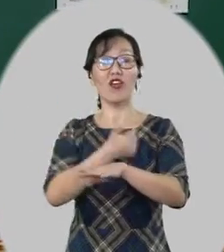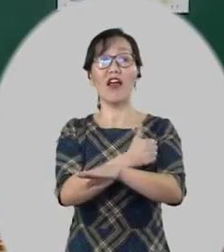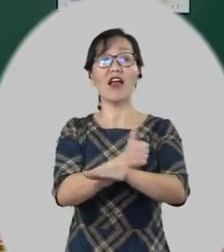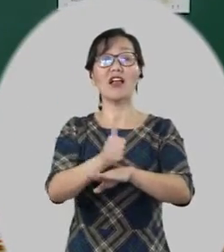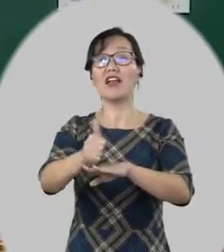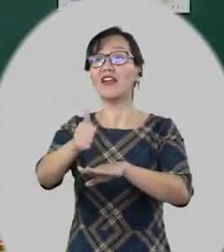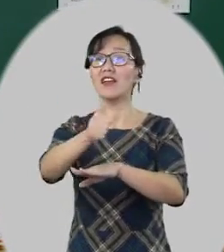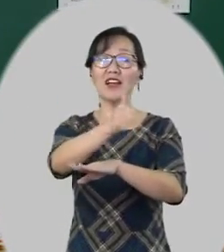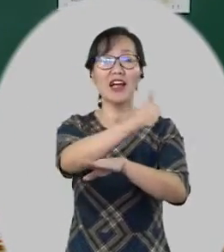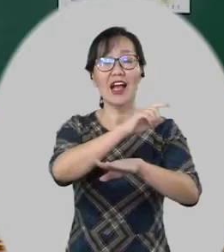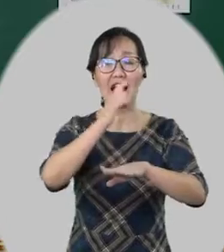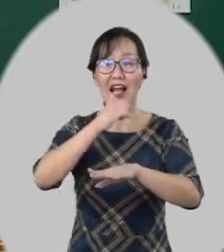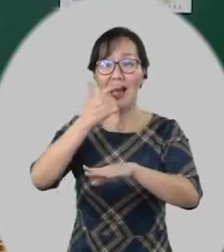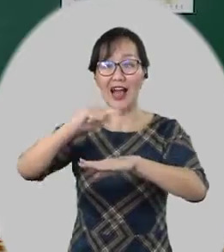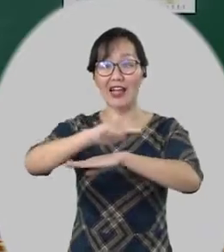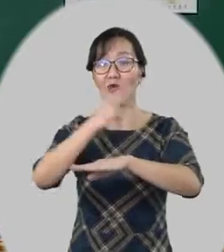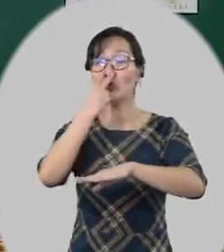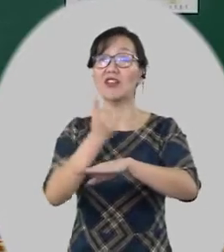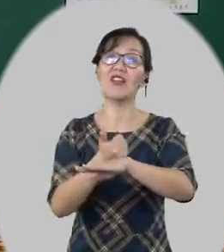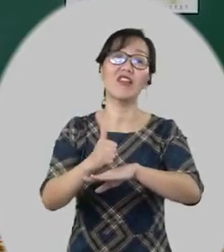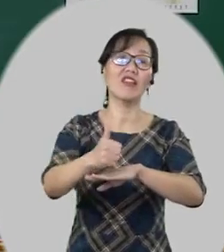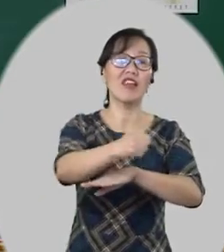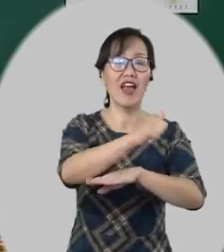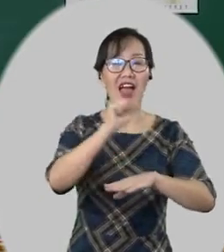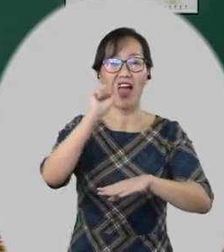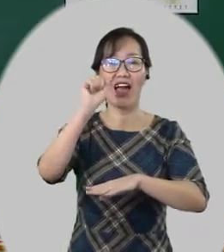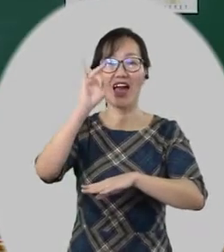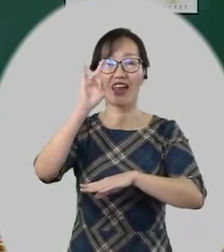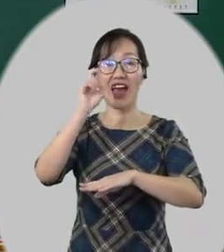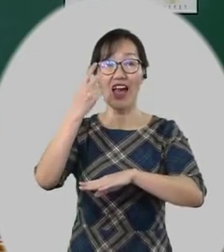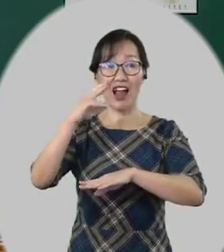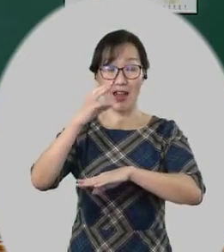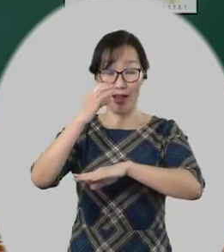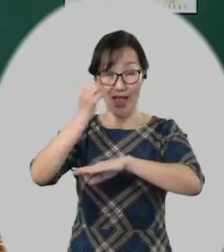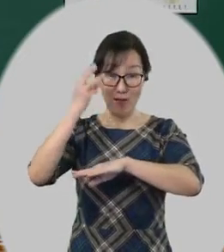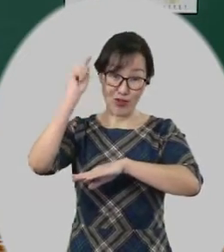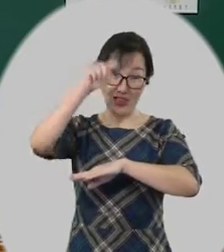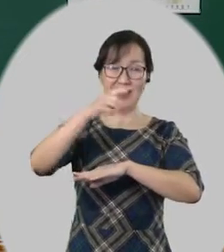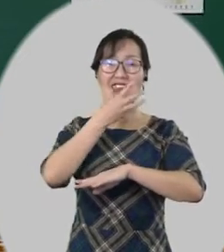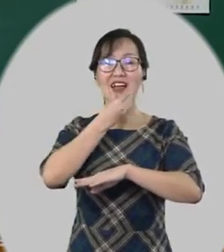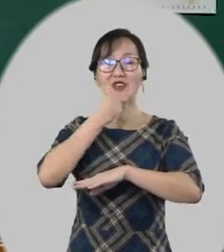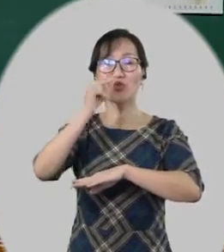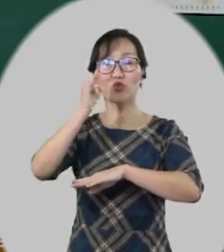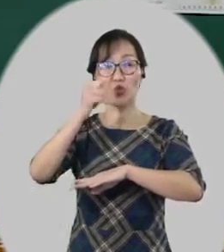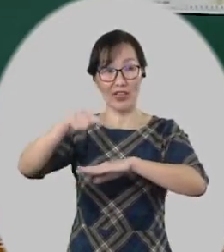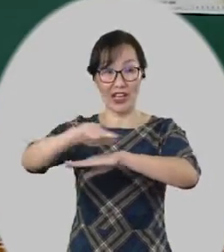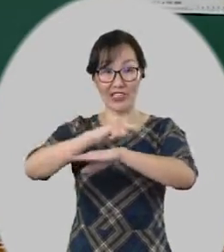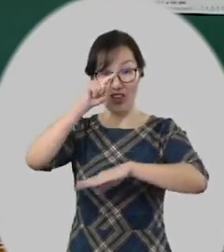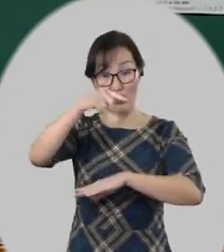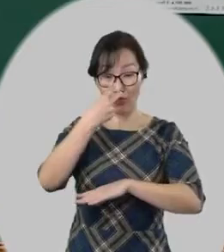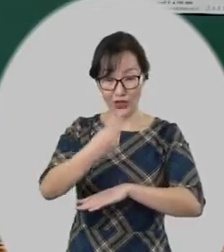явж ах тэр газрууд дундаас Архангай аймгийн нутагт орших Тайхар чулуу гэдэг газар нь Батын сэтгэлд маш их